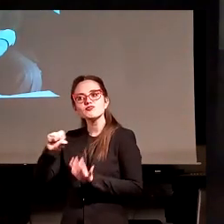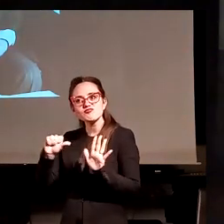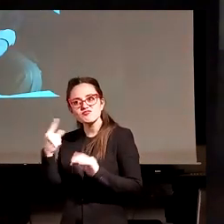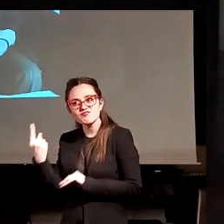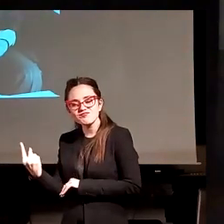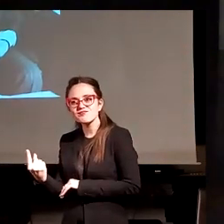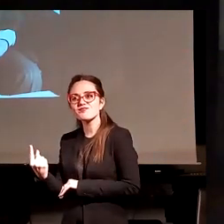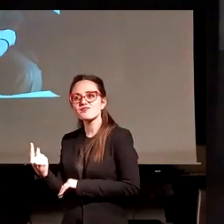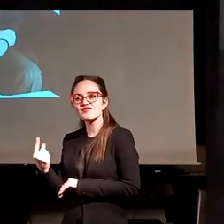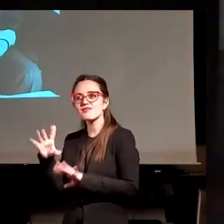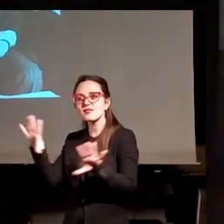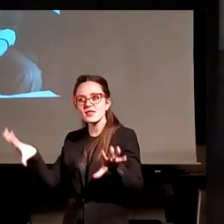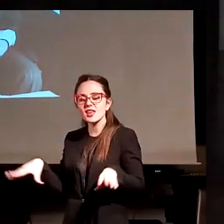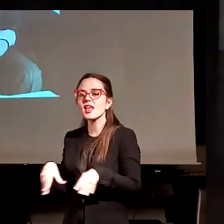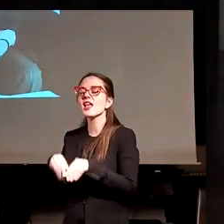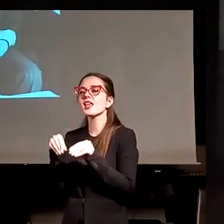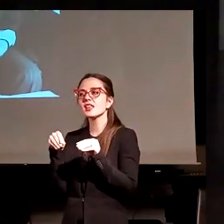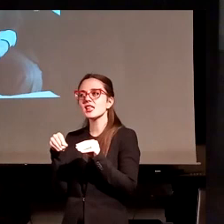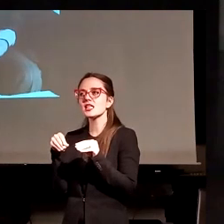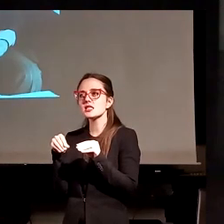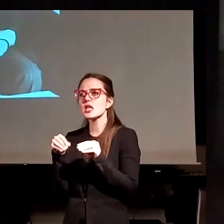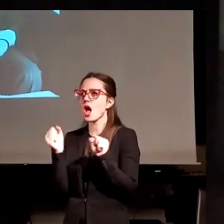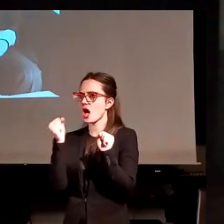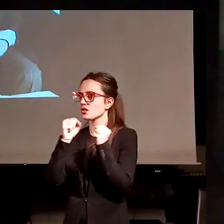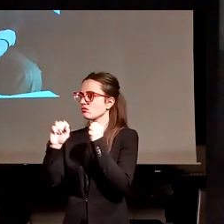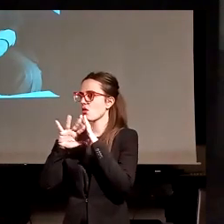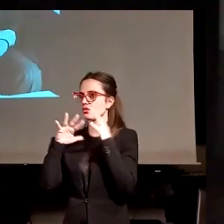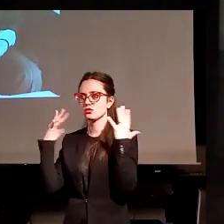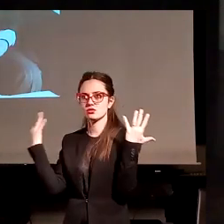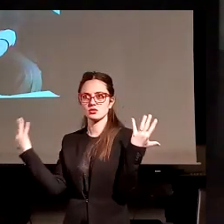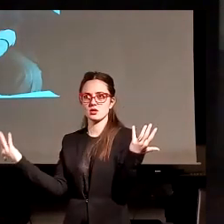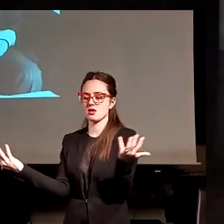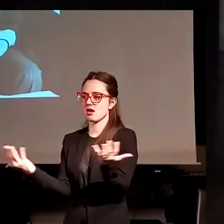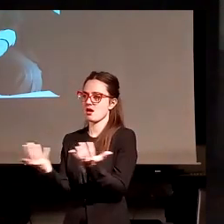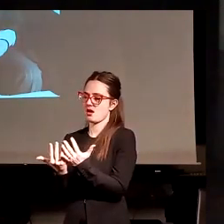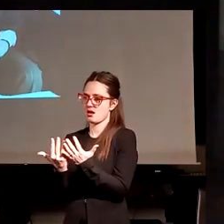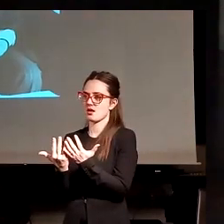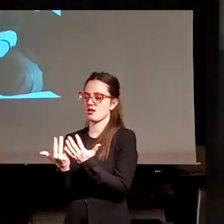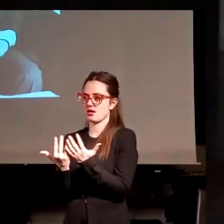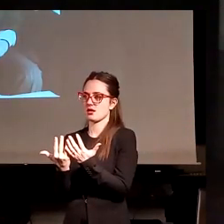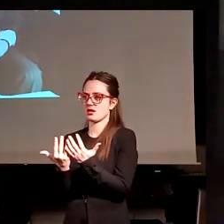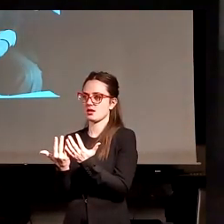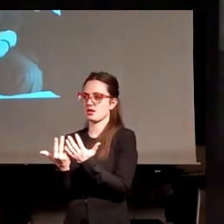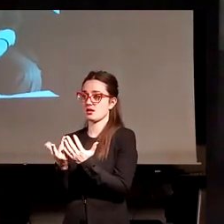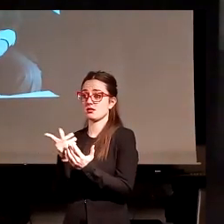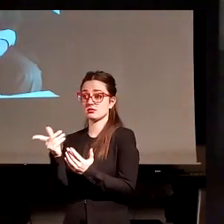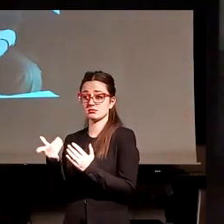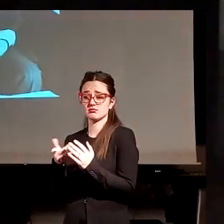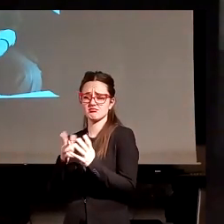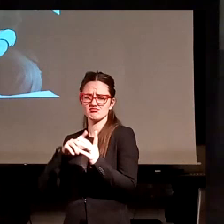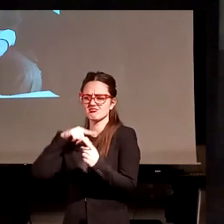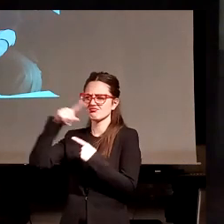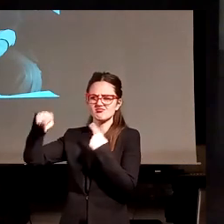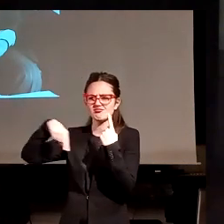e inizia ad avere un un successo planetario che viaggia moltissimo in questo